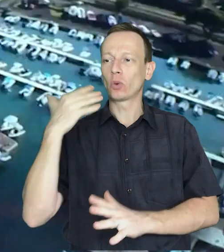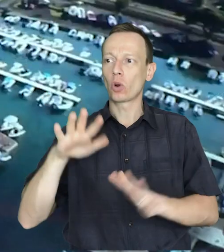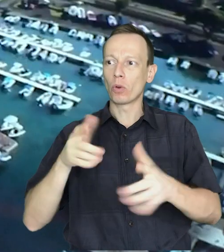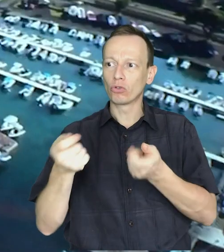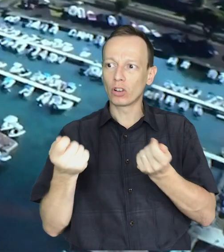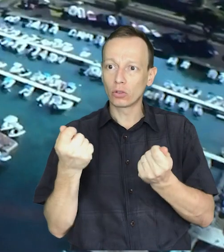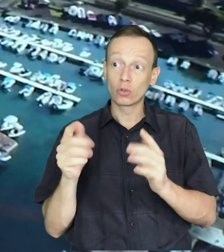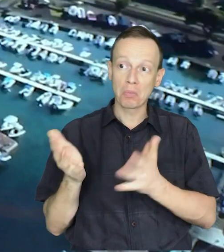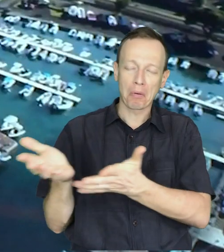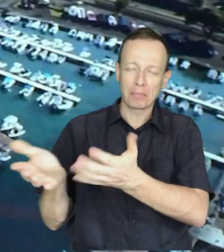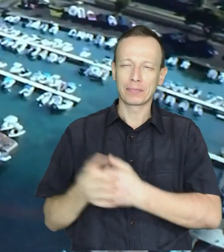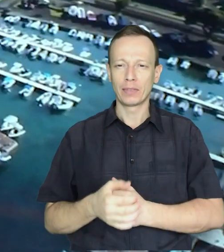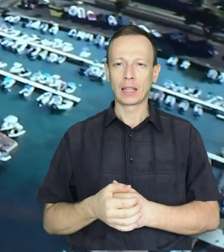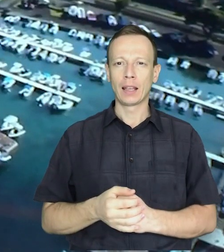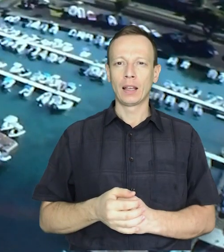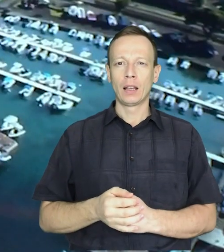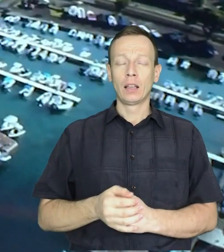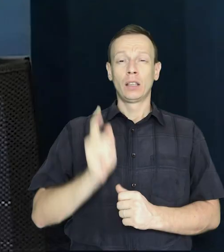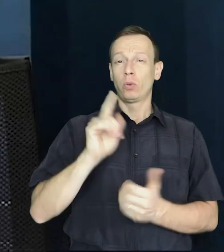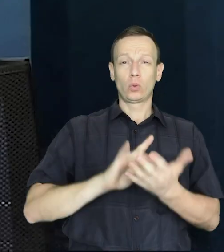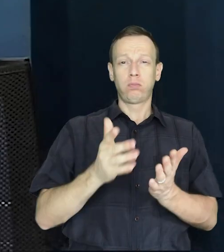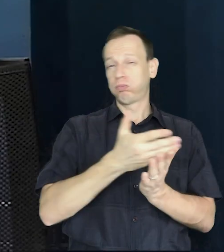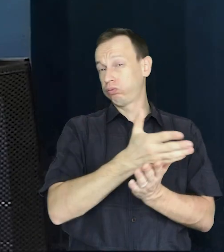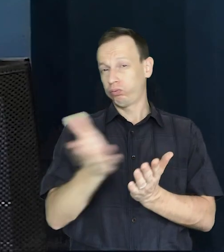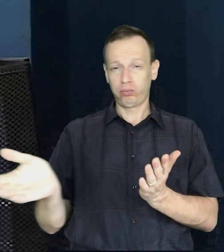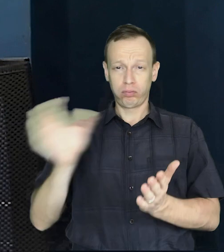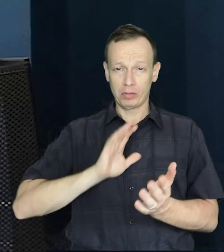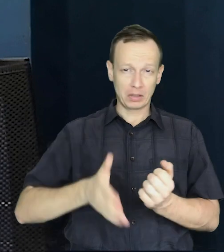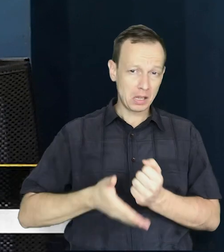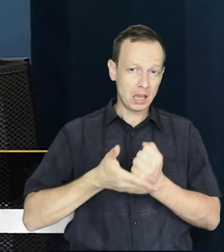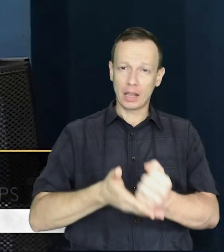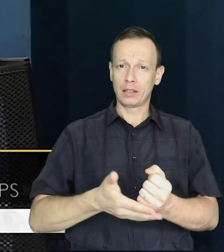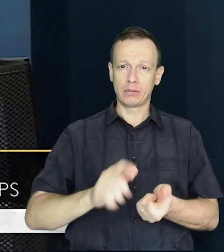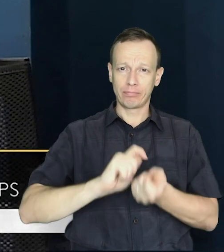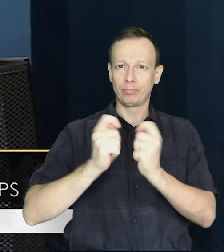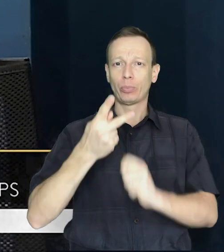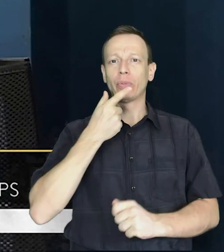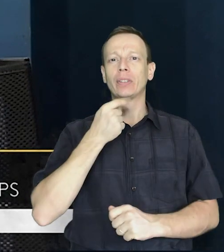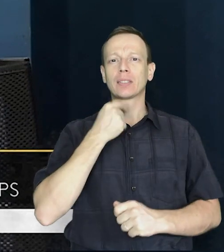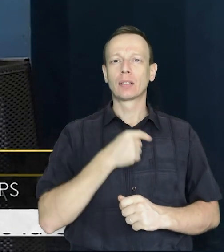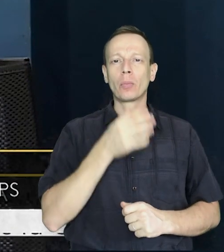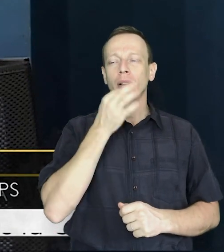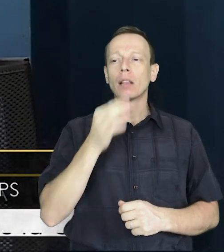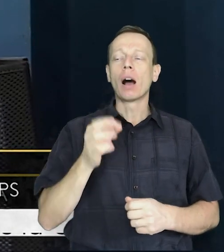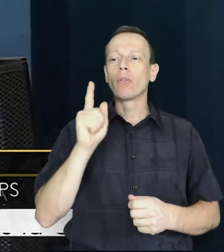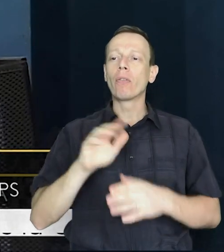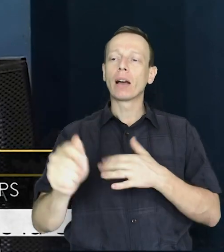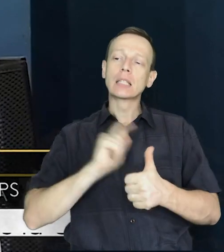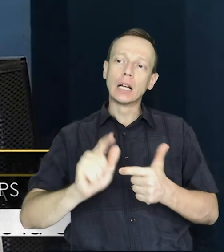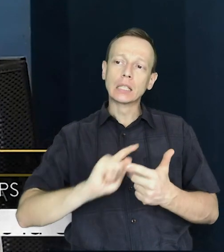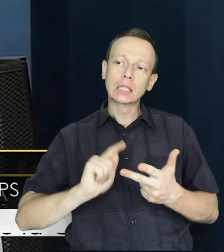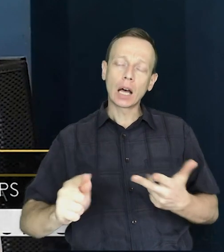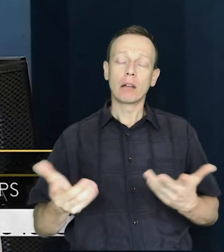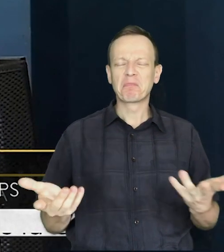Il répond à Ibrahim Amenadi. Il va falloir agir sur quasiment tous les paramètres pour essayer de faciliter les choses. C'est difficile de dire on va faire